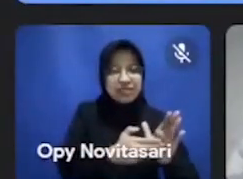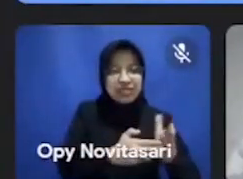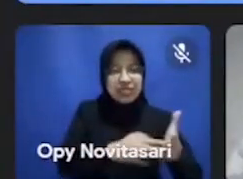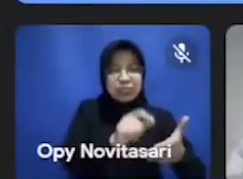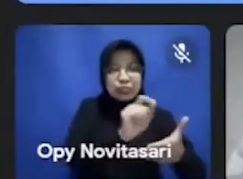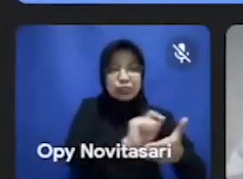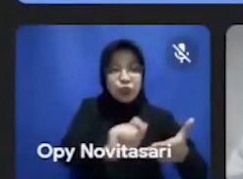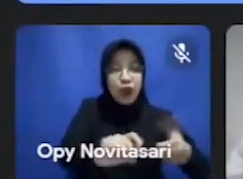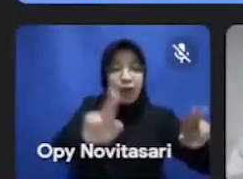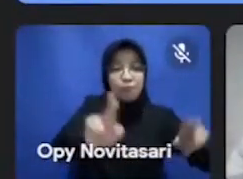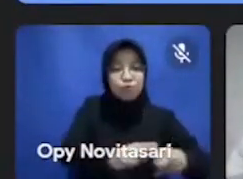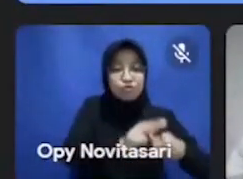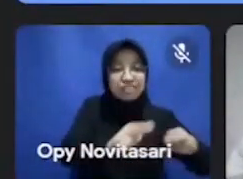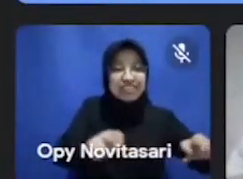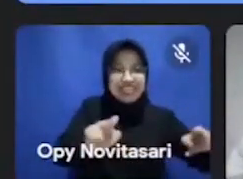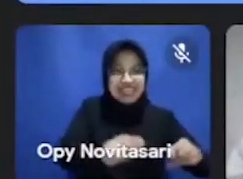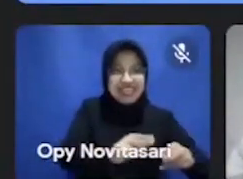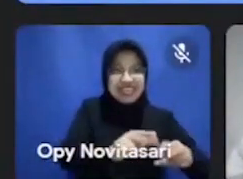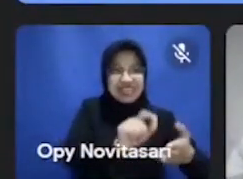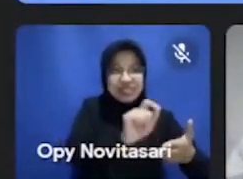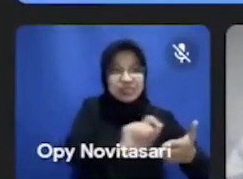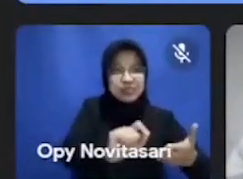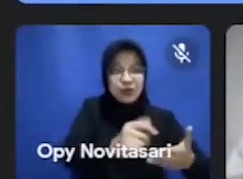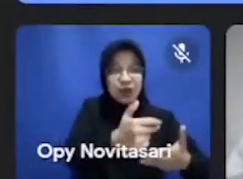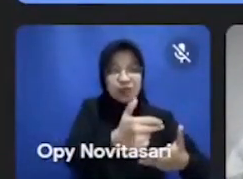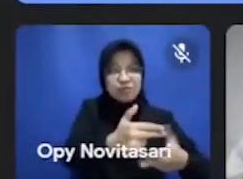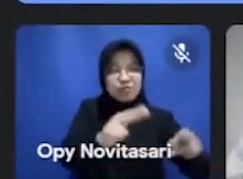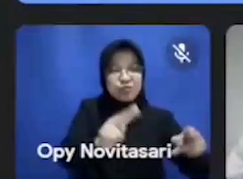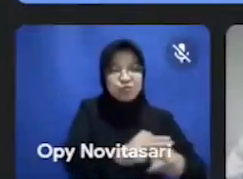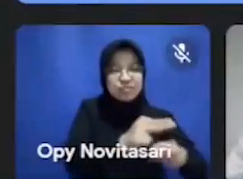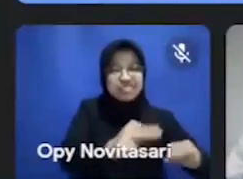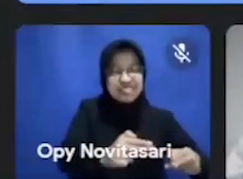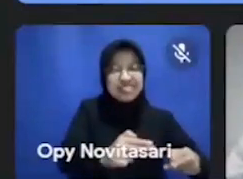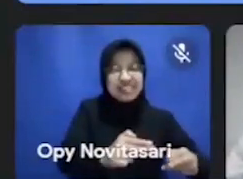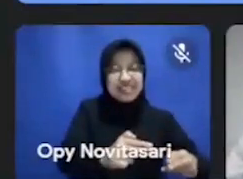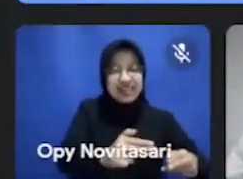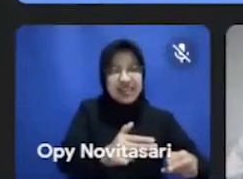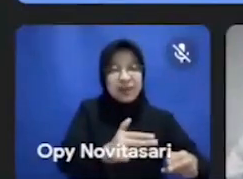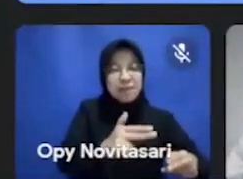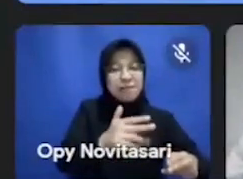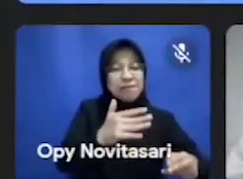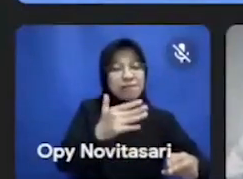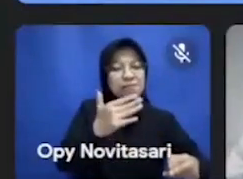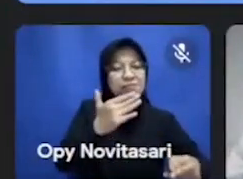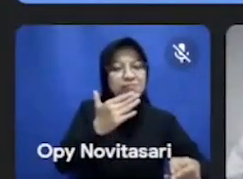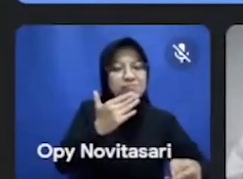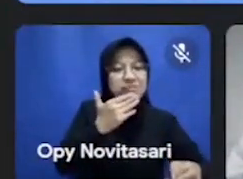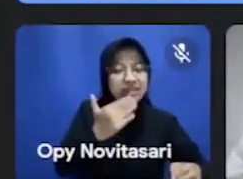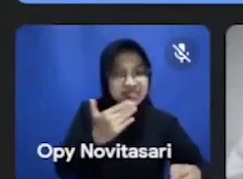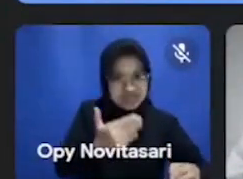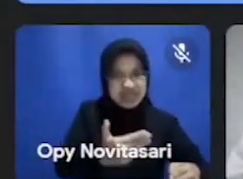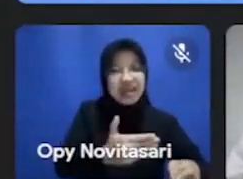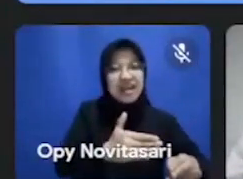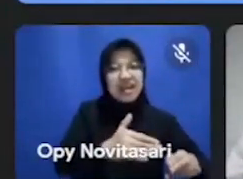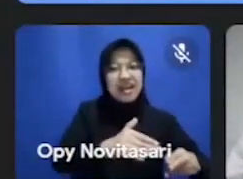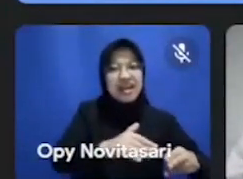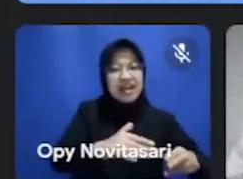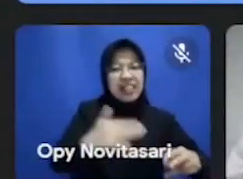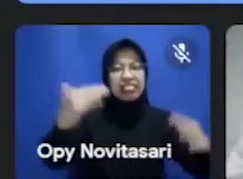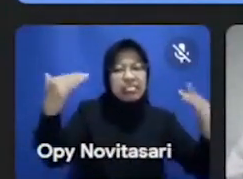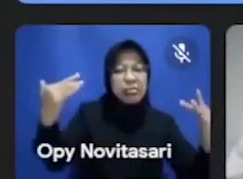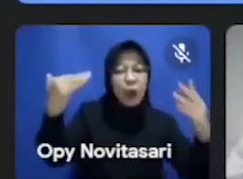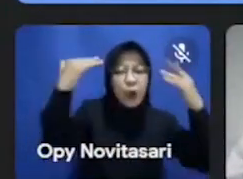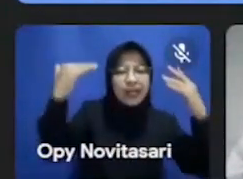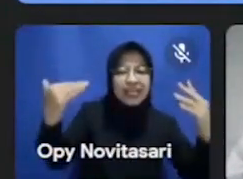sekolah musik ee yang ada kebanyakan eh gagasan yang diangkat